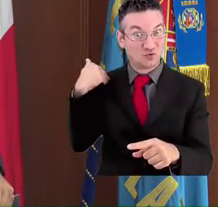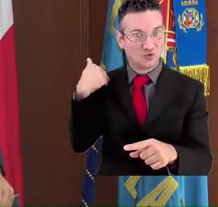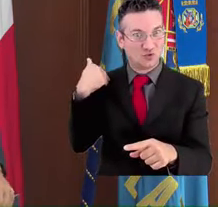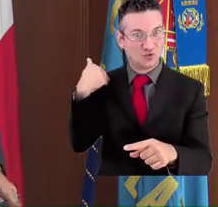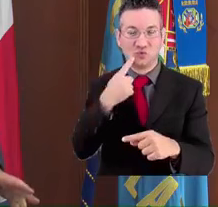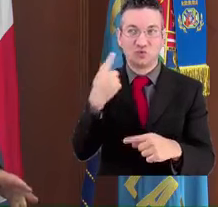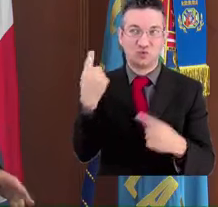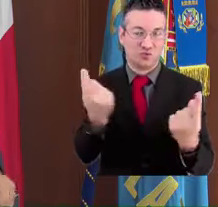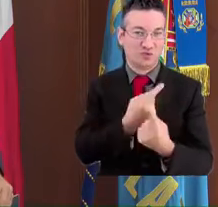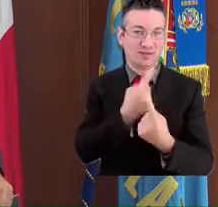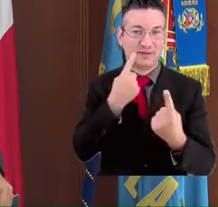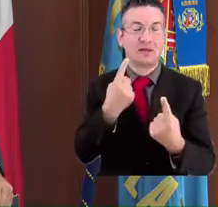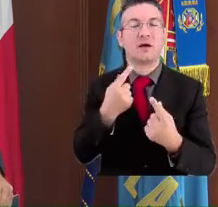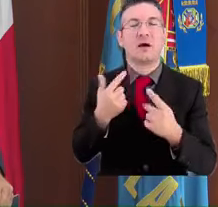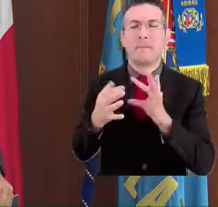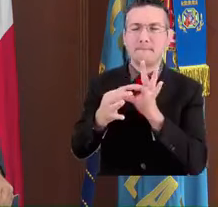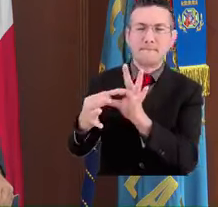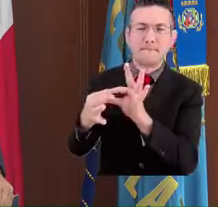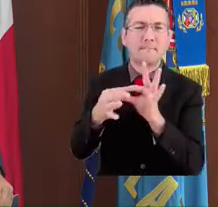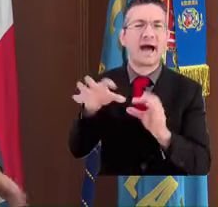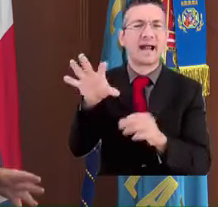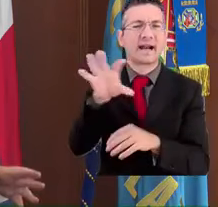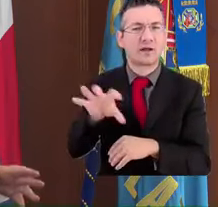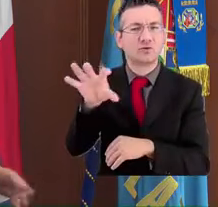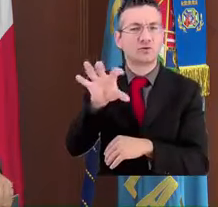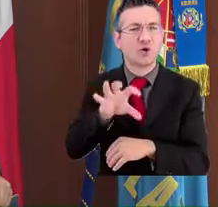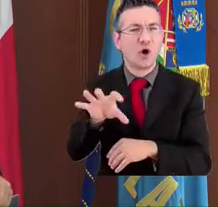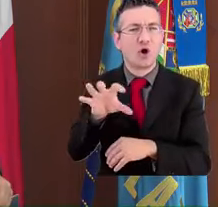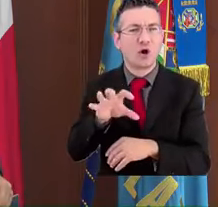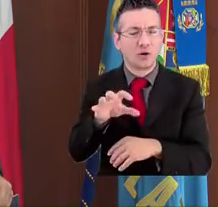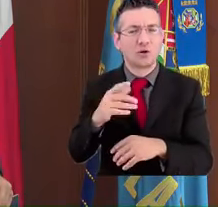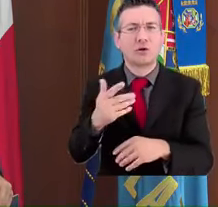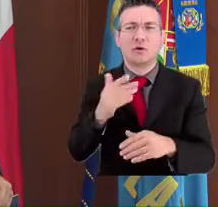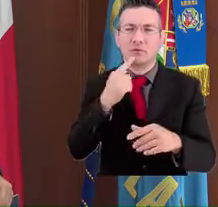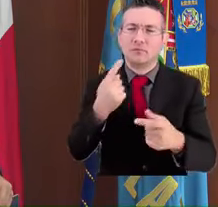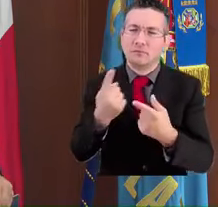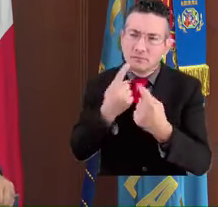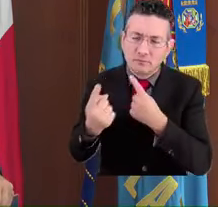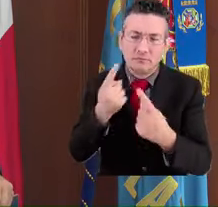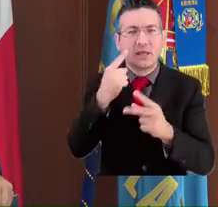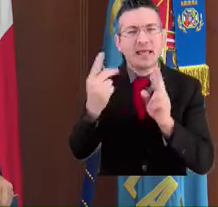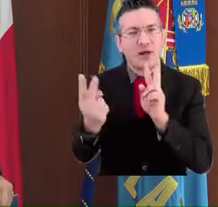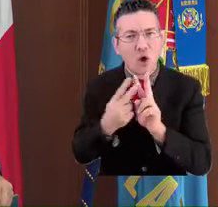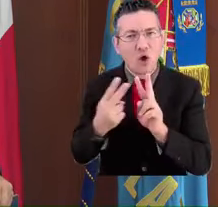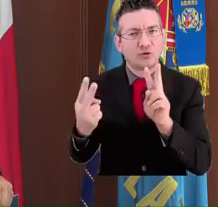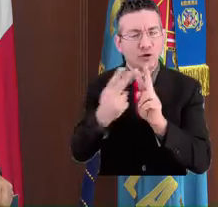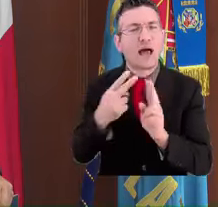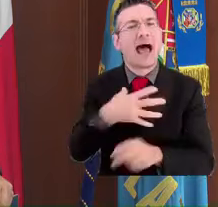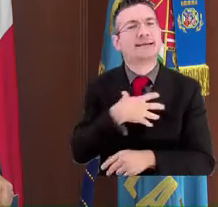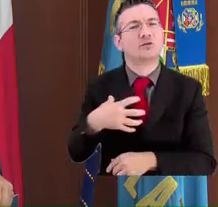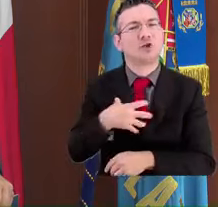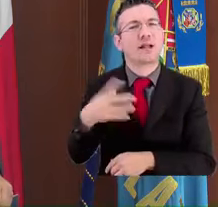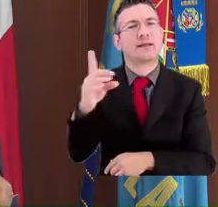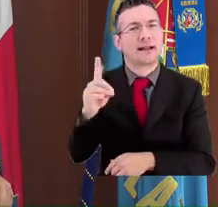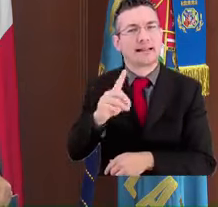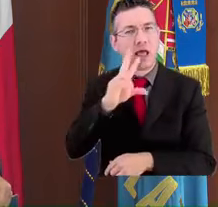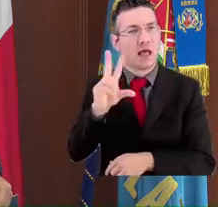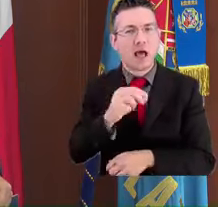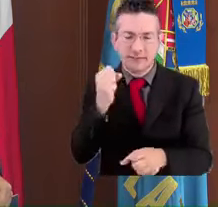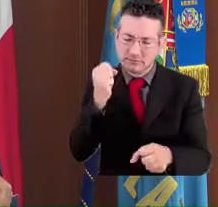di collaborazione con la regione è andata avanti sotto tavolo è detto anche l'assessore di bernardinho abbiamo lavorato intensamente